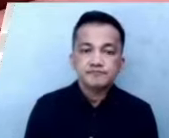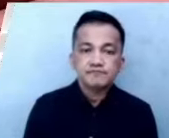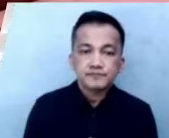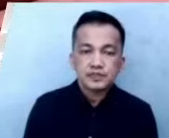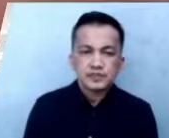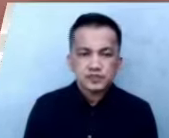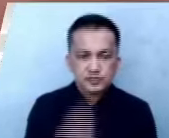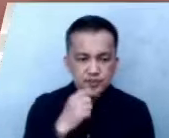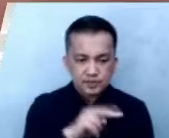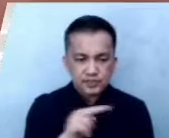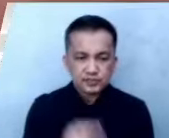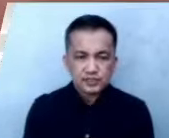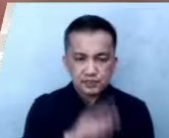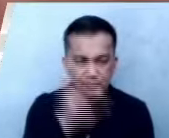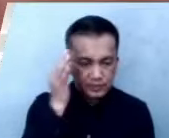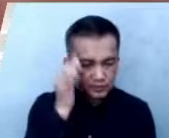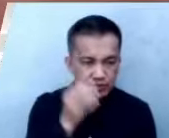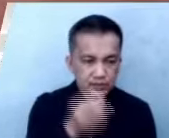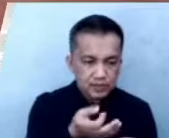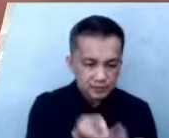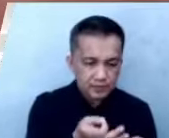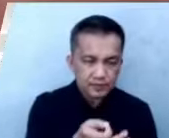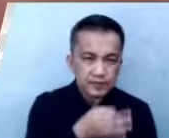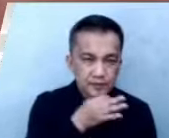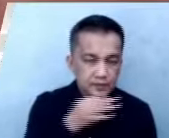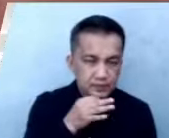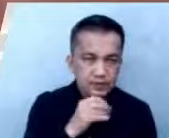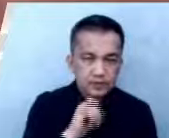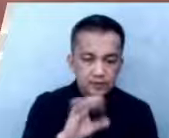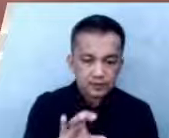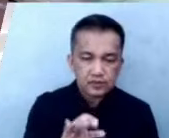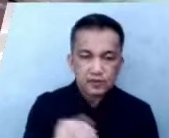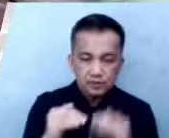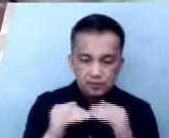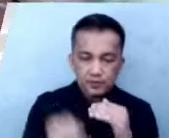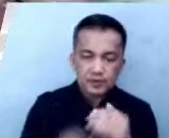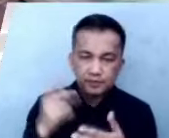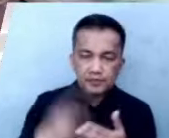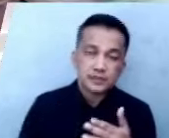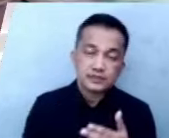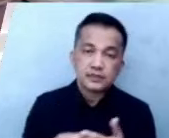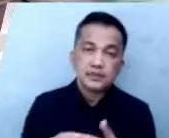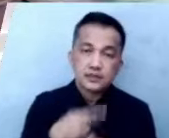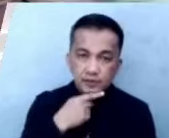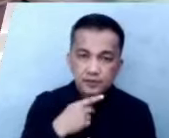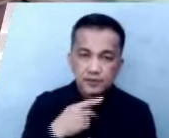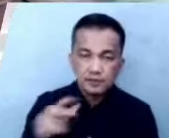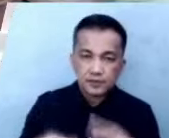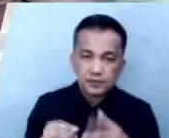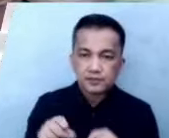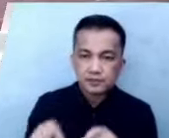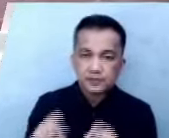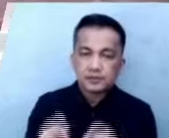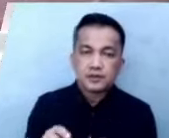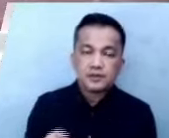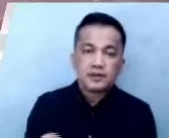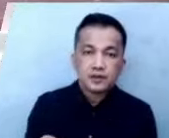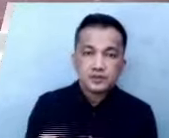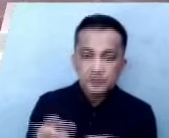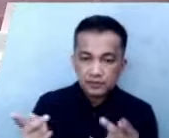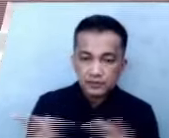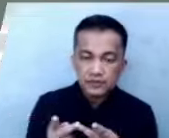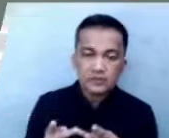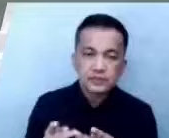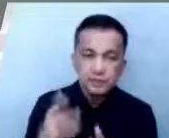Hog Farmers Incorporated, bumaba ang presyo ng baboy dahil nagpanik magbenta ang mga magbababoy sa mga lugar na naapektuhan ng African